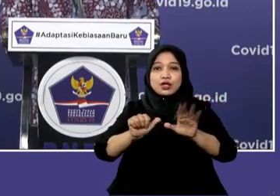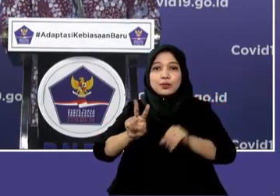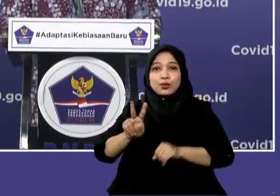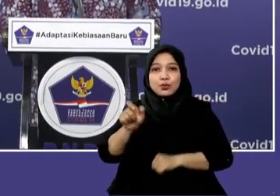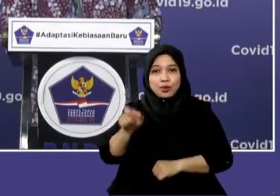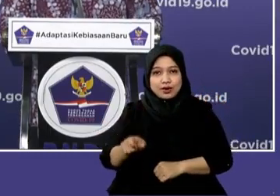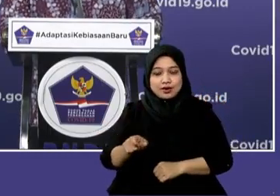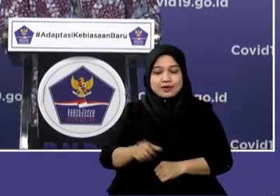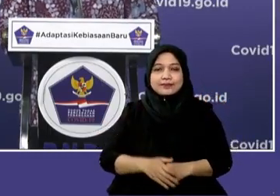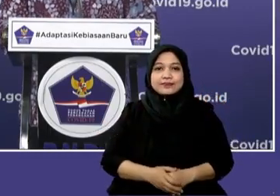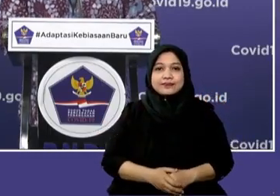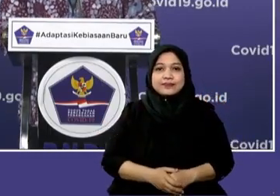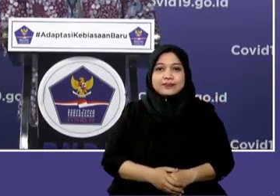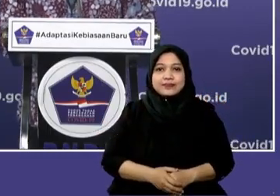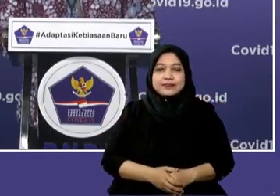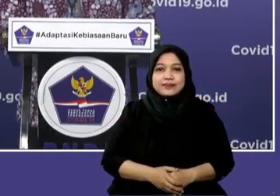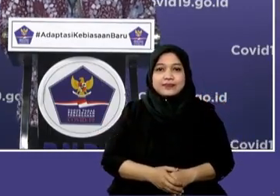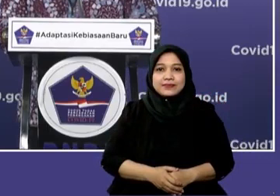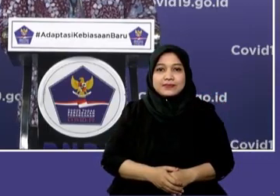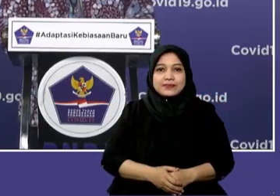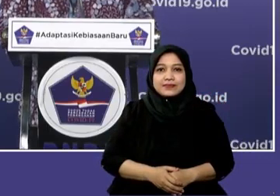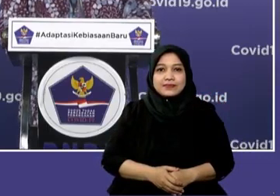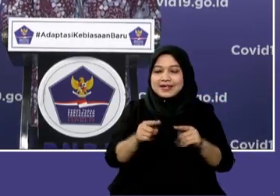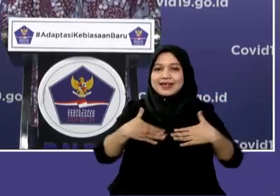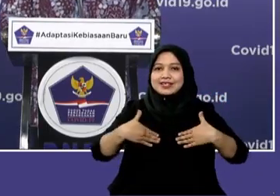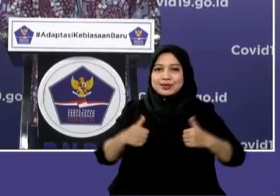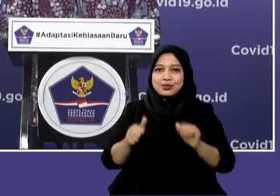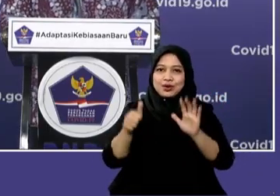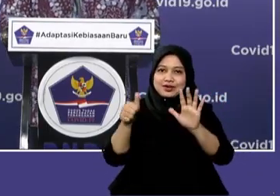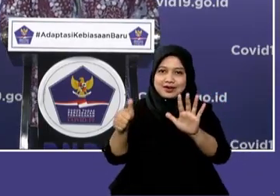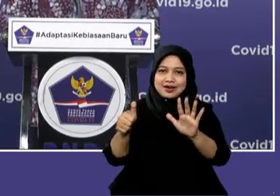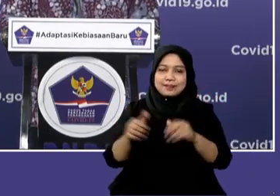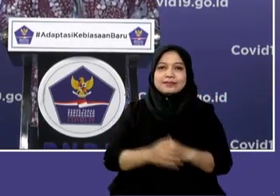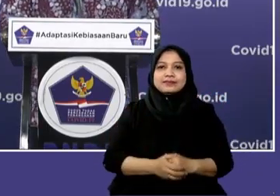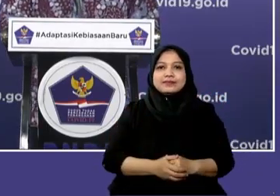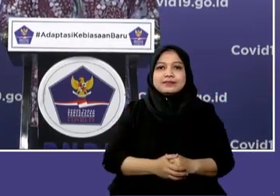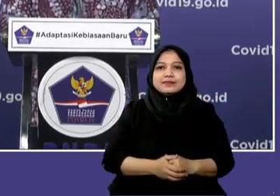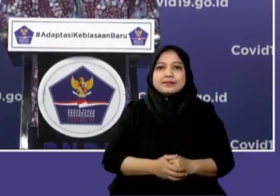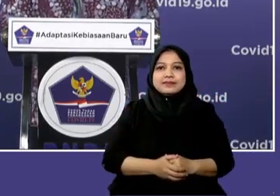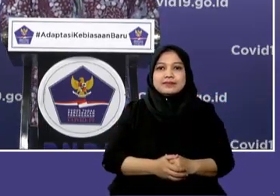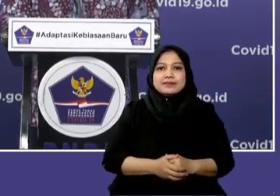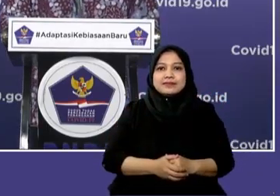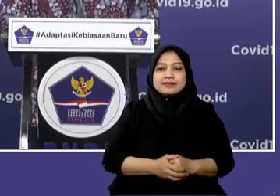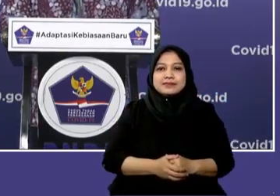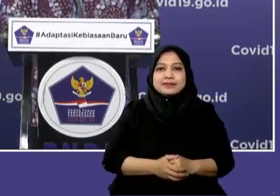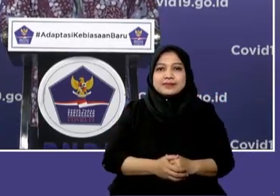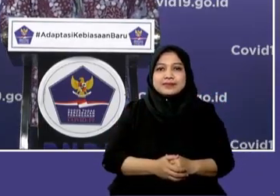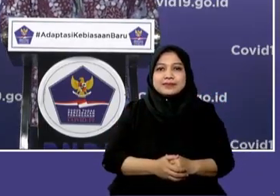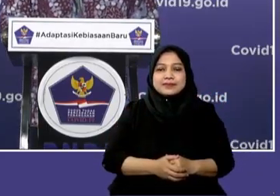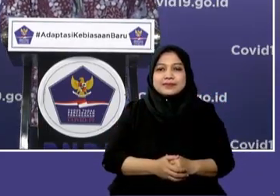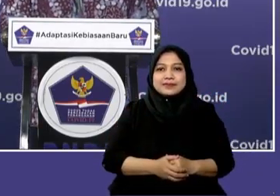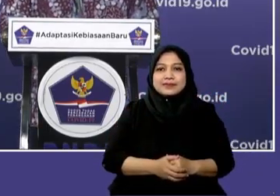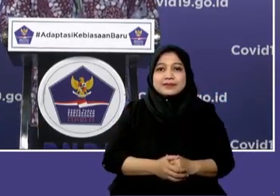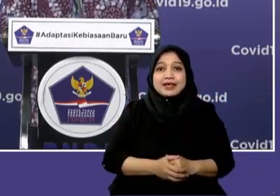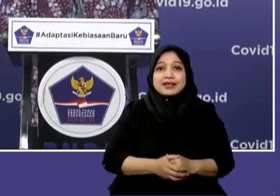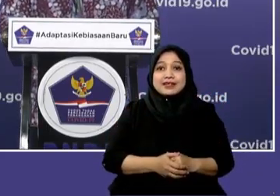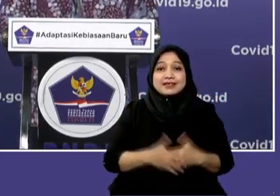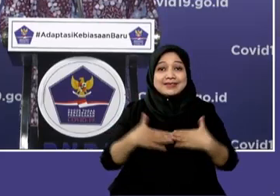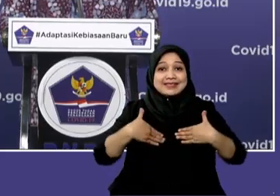42.762 orang. Kalau kemudian kita lihat sebarannya, sehingga total sembuh kalau kita lihat pada hari